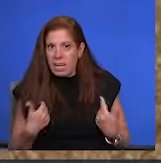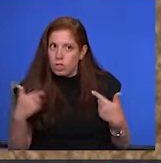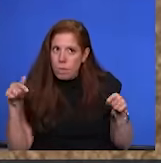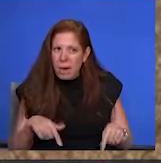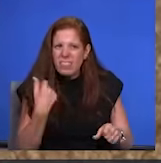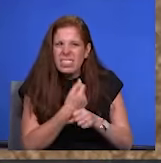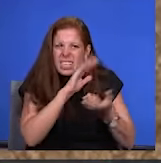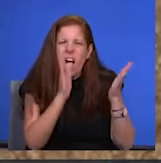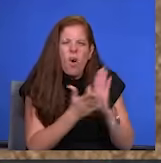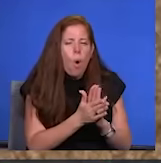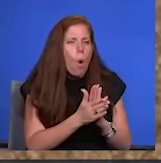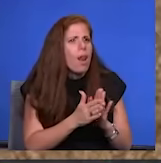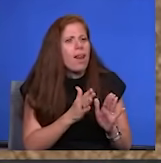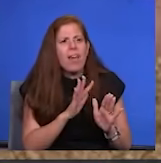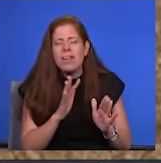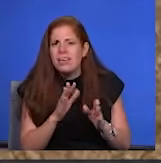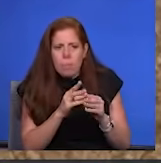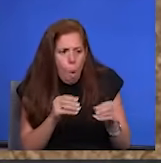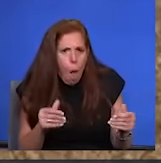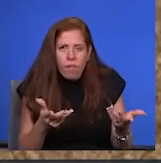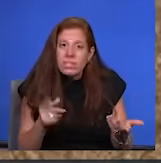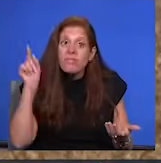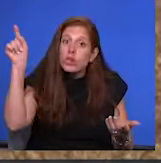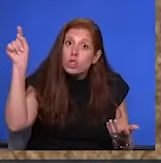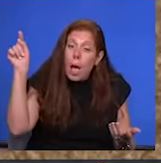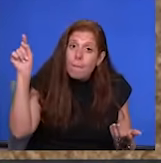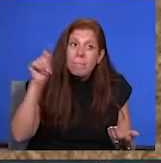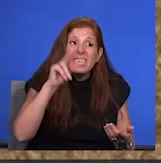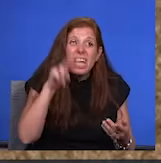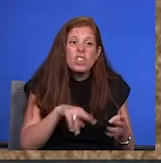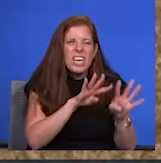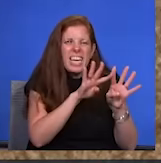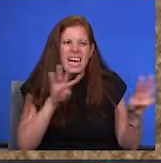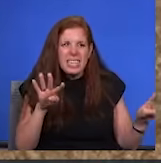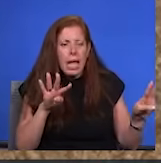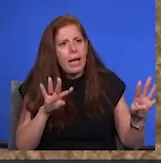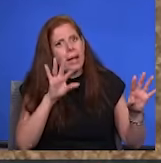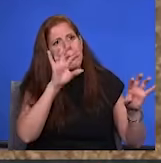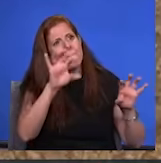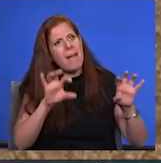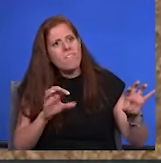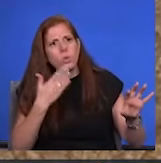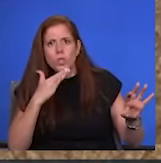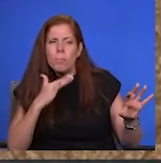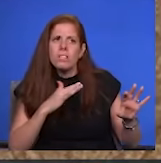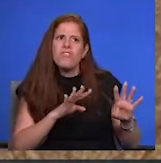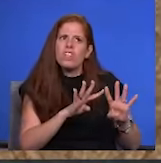הכל כאילו הכי הרעי שיש עם חול וזה, ושם יש גדר עם אבן ירושלמית ושער